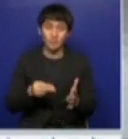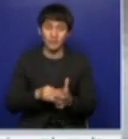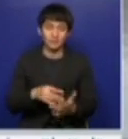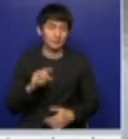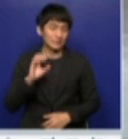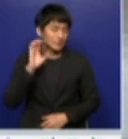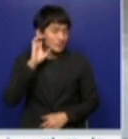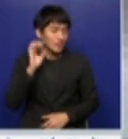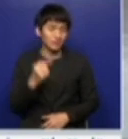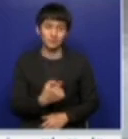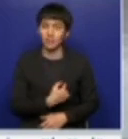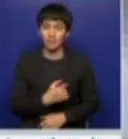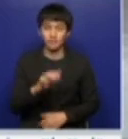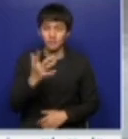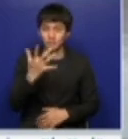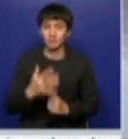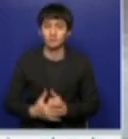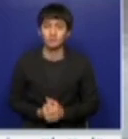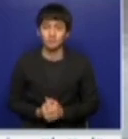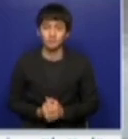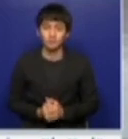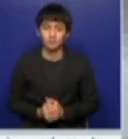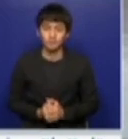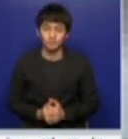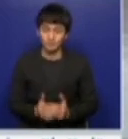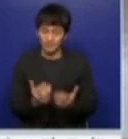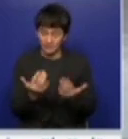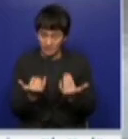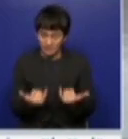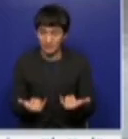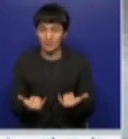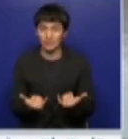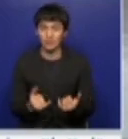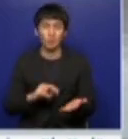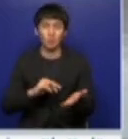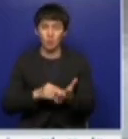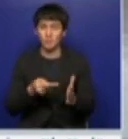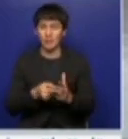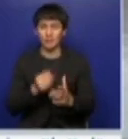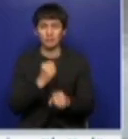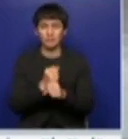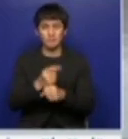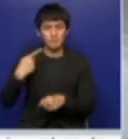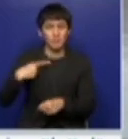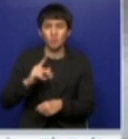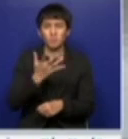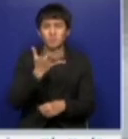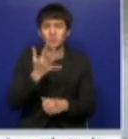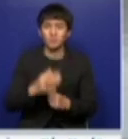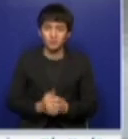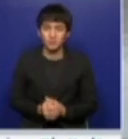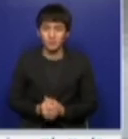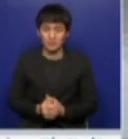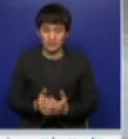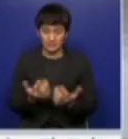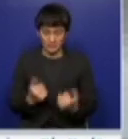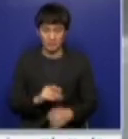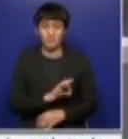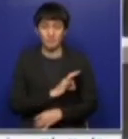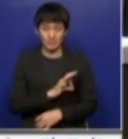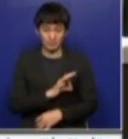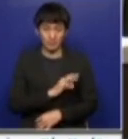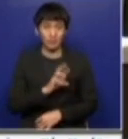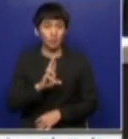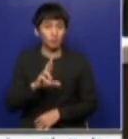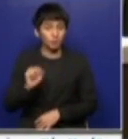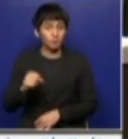แต่มันก็เลยเป็นที่มาของคำว่าวันนี้จะเป็นปลาห*ไหมมีทุกรูปเป็นสมาชิกก็สะพานในรถโกรธ